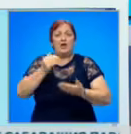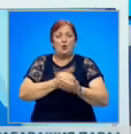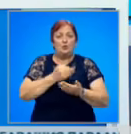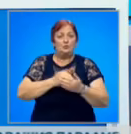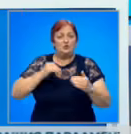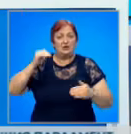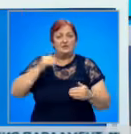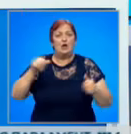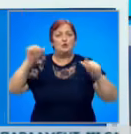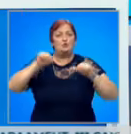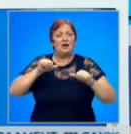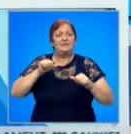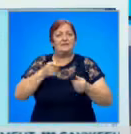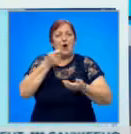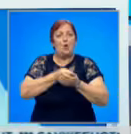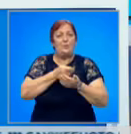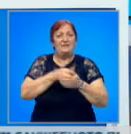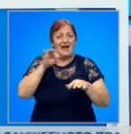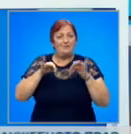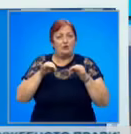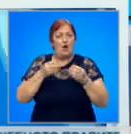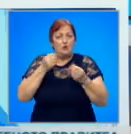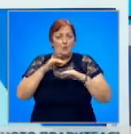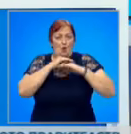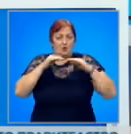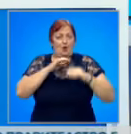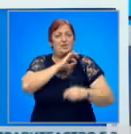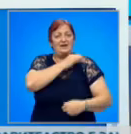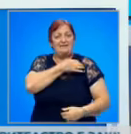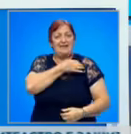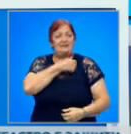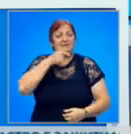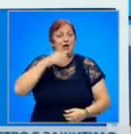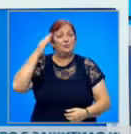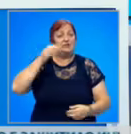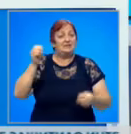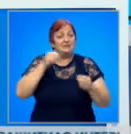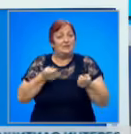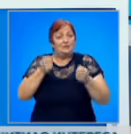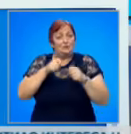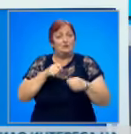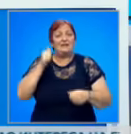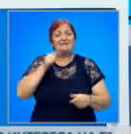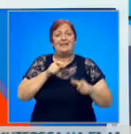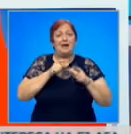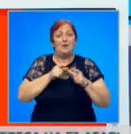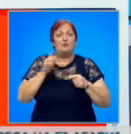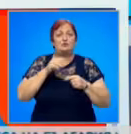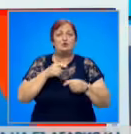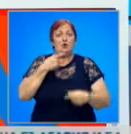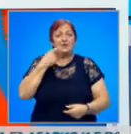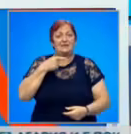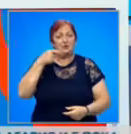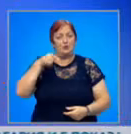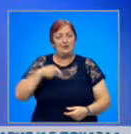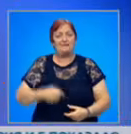исторически и икономически ръст, туширане на купения вод, добро ниво на вакцинация. Сега от Министерския съвет включваме Александър Марков с още